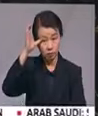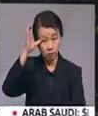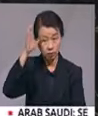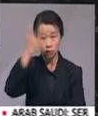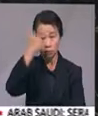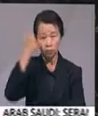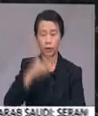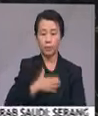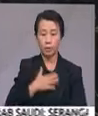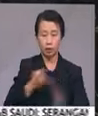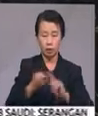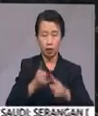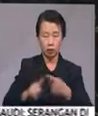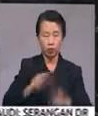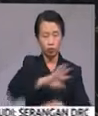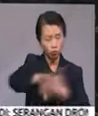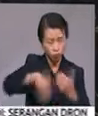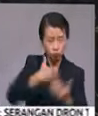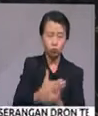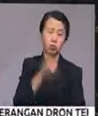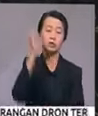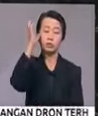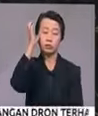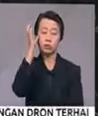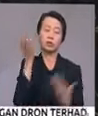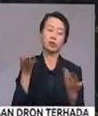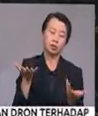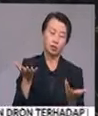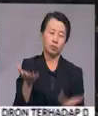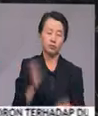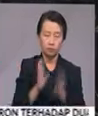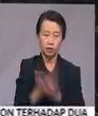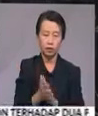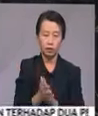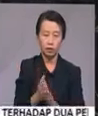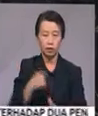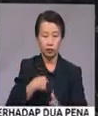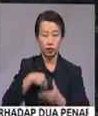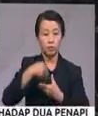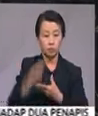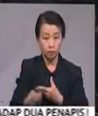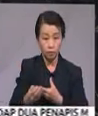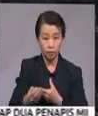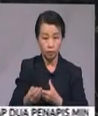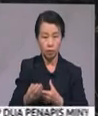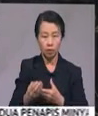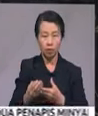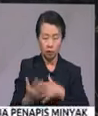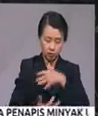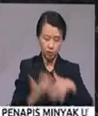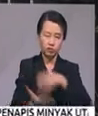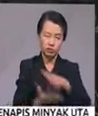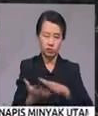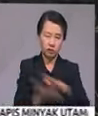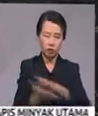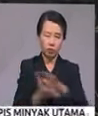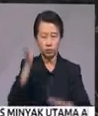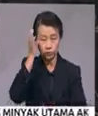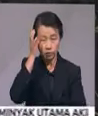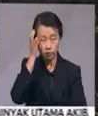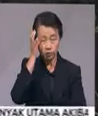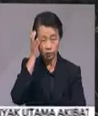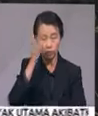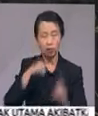punya partner-partner kebanyakan semua Chinese. So saya kalau keluar memang dengan Chinese banyak banyaklah.